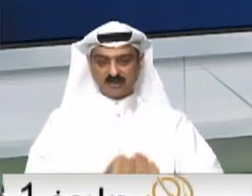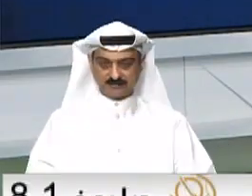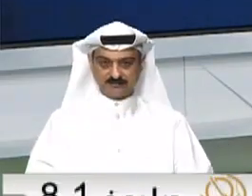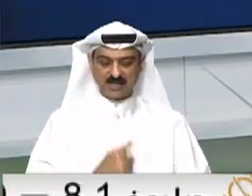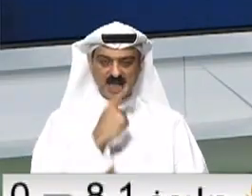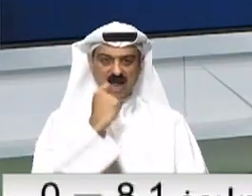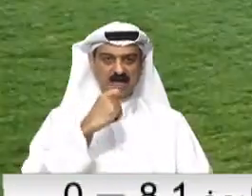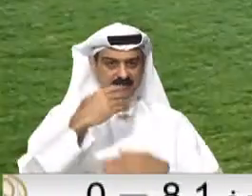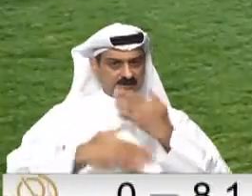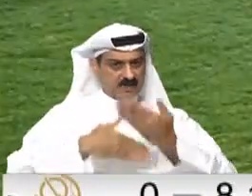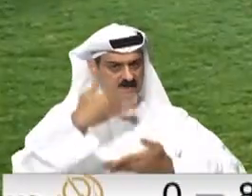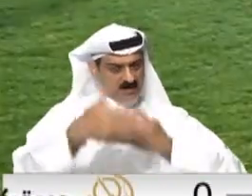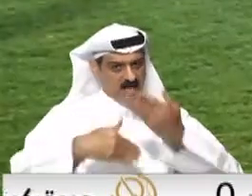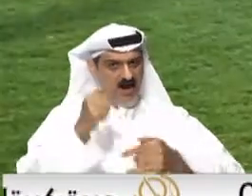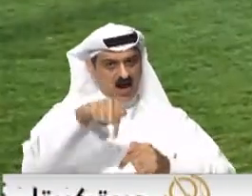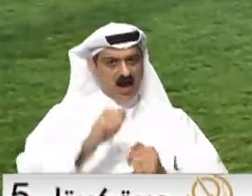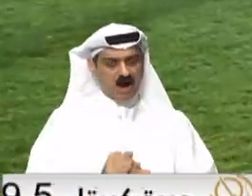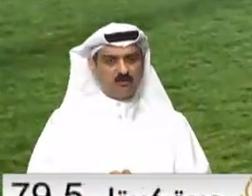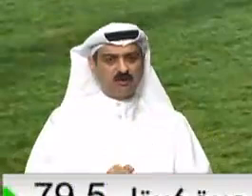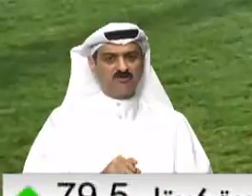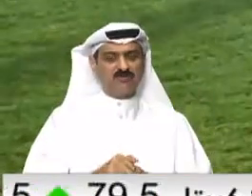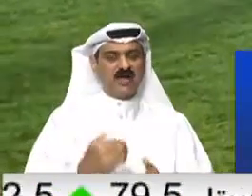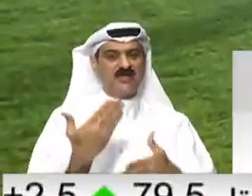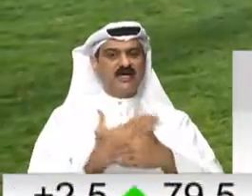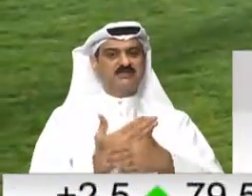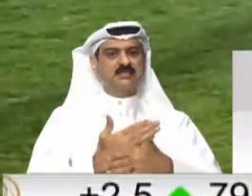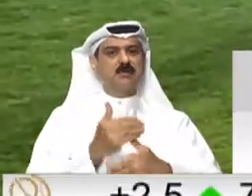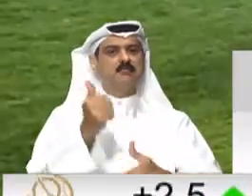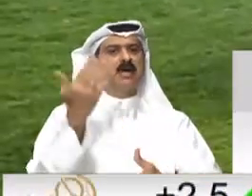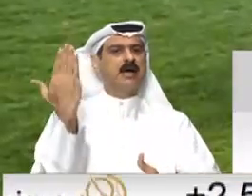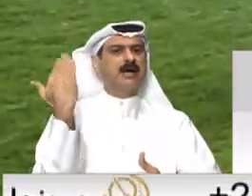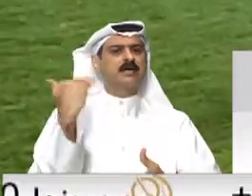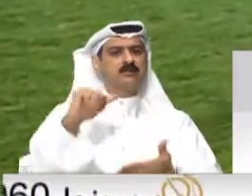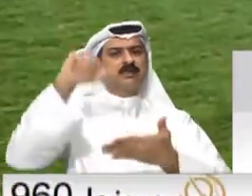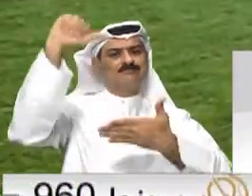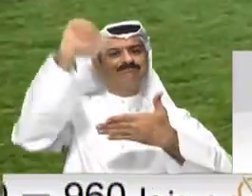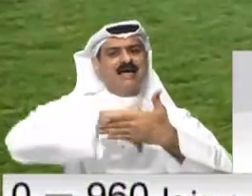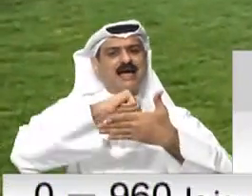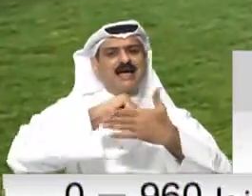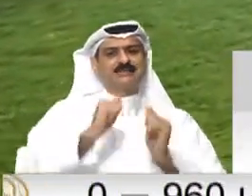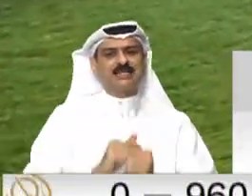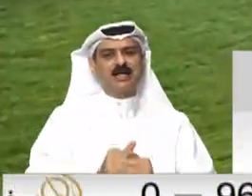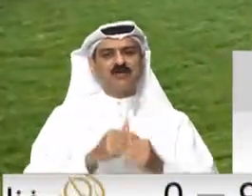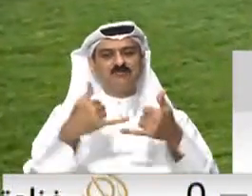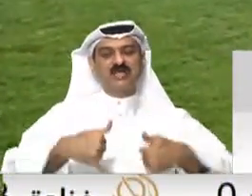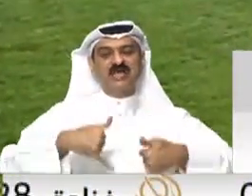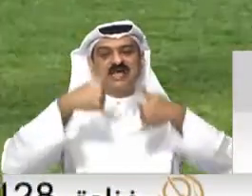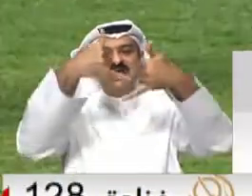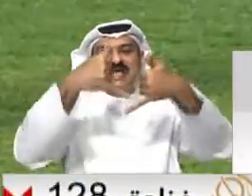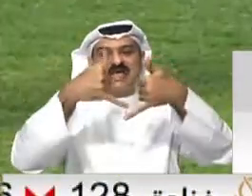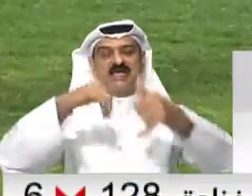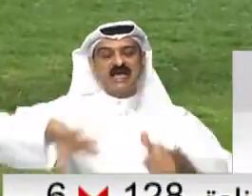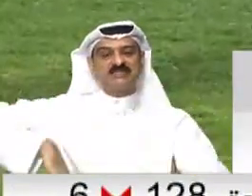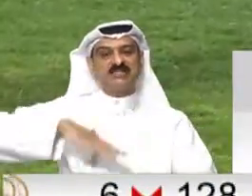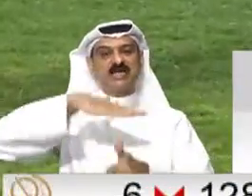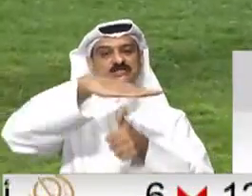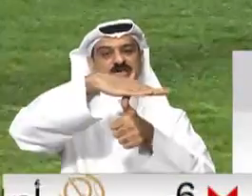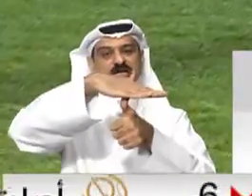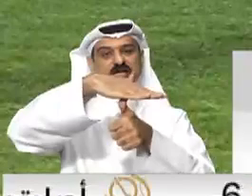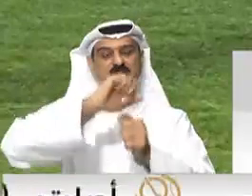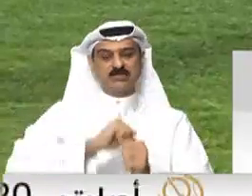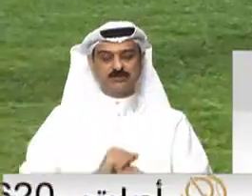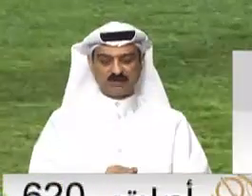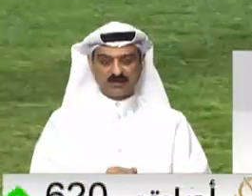الاصفر لتضمير جراحه وارضاء جماهيره بعد خسارته القتل القاسيه في نصف نهائي كاس سمو الامير امام نادي الكويت اما